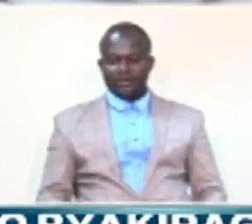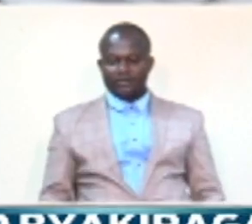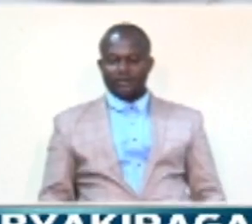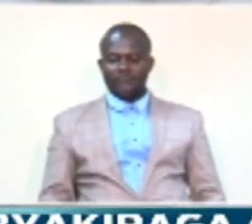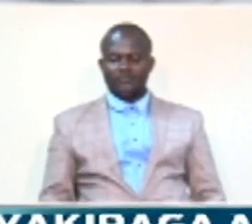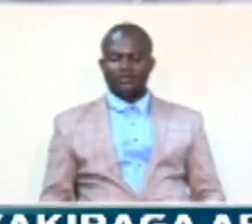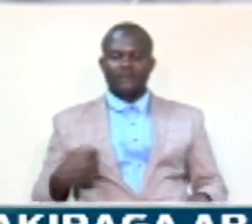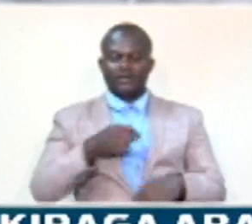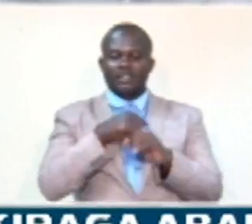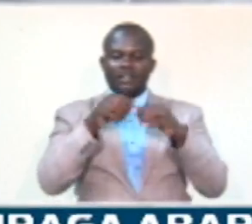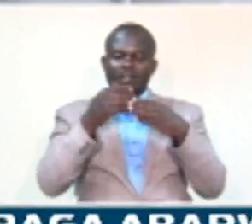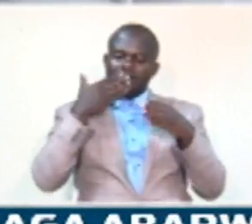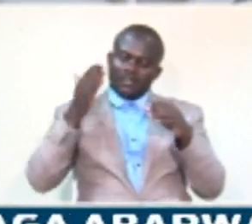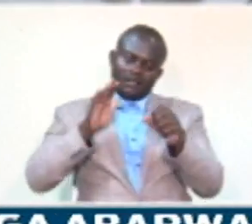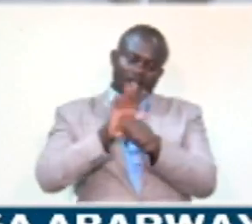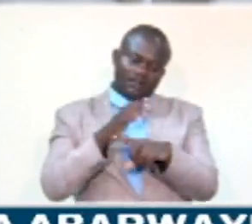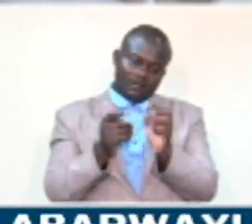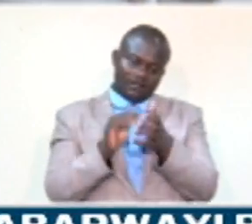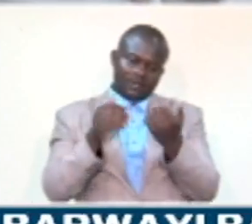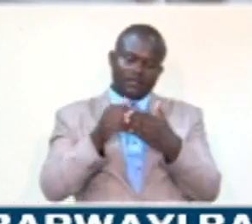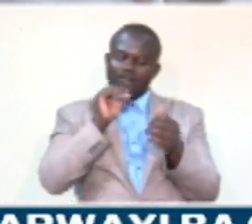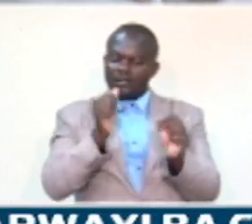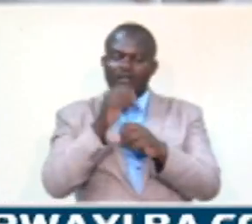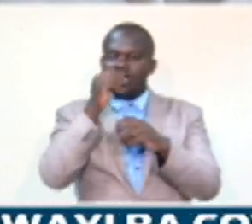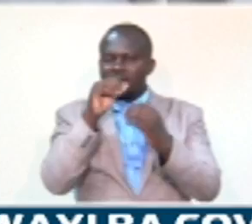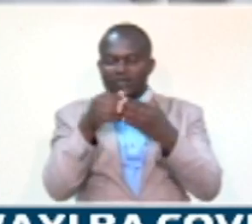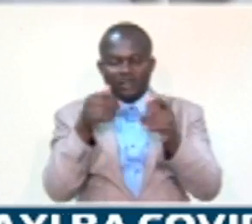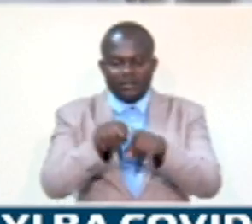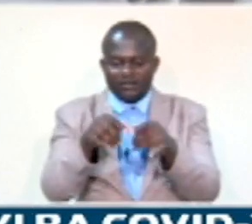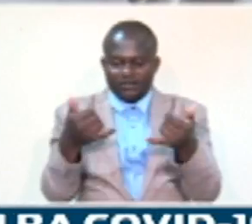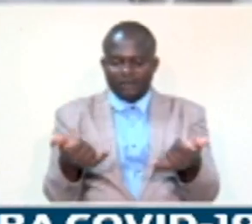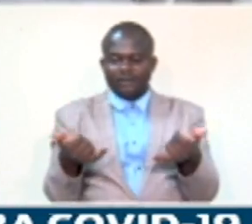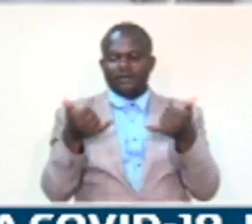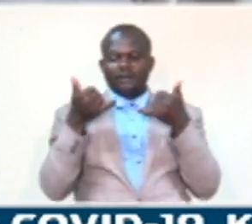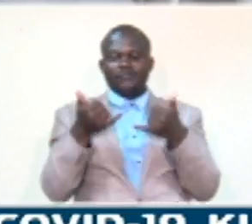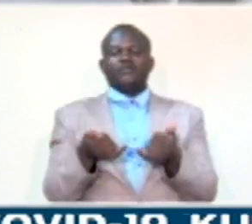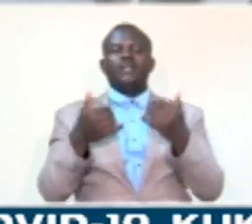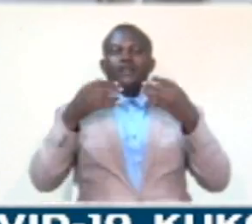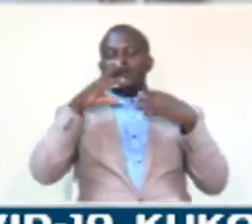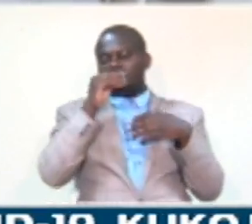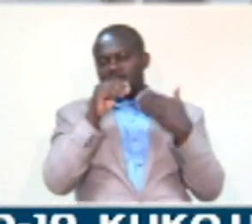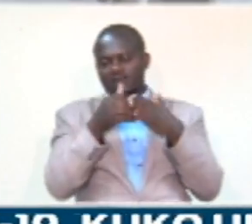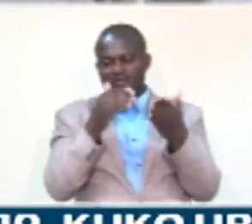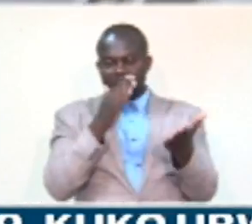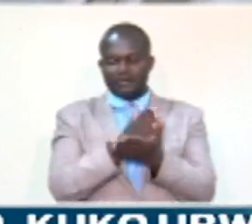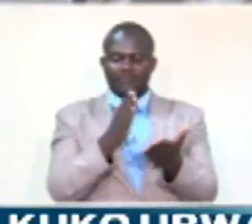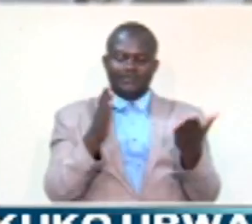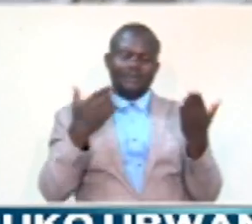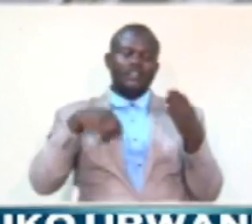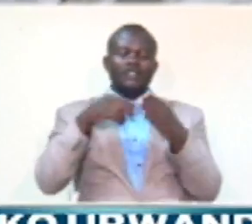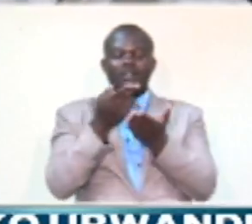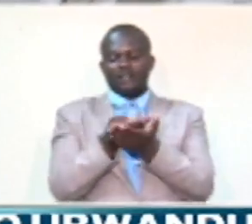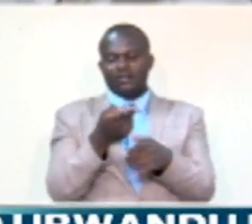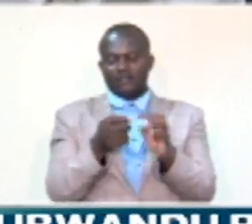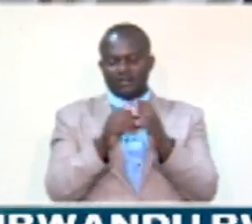nabi cyane ariko ntabasha kuvuga nk'uko mvuga none ndiho ndavuga ndacyaryamye ariko